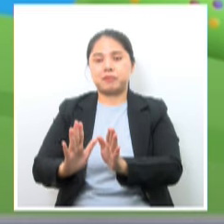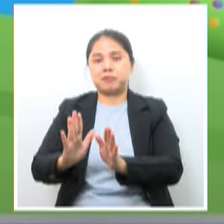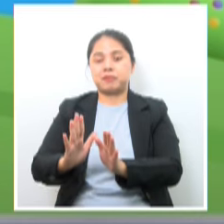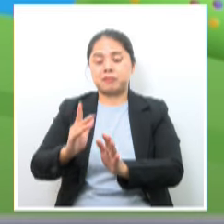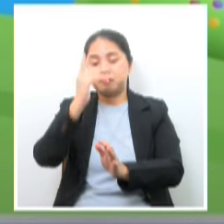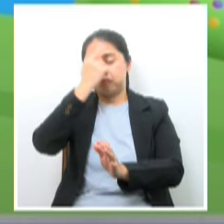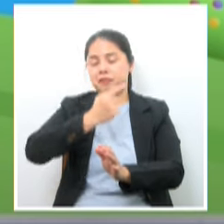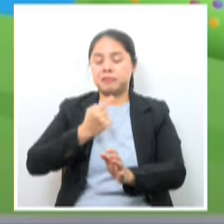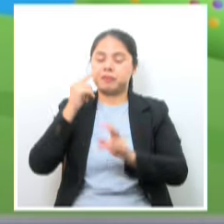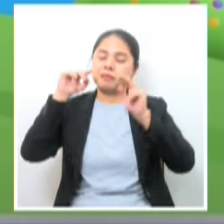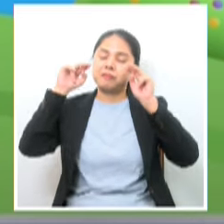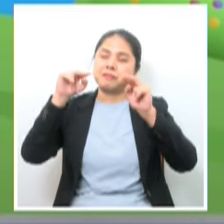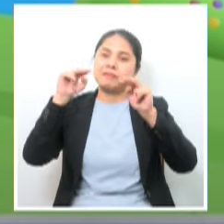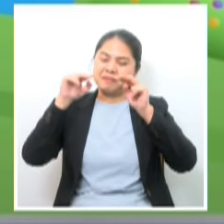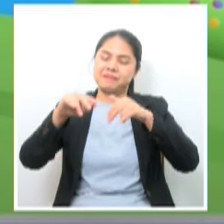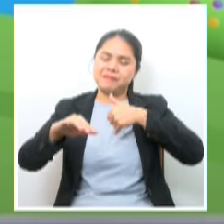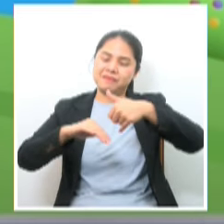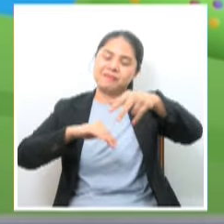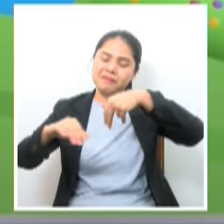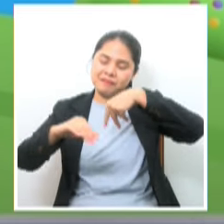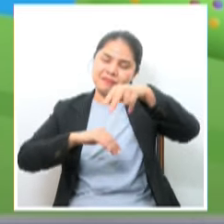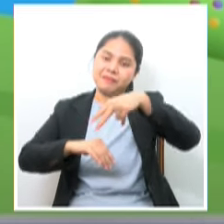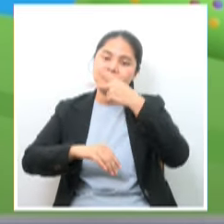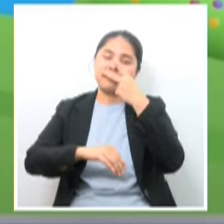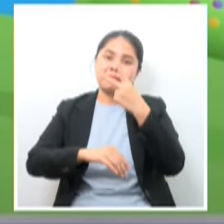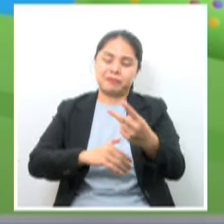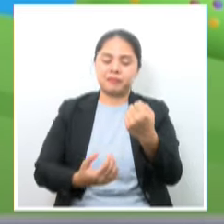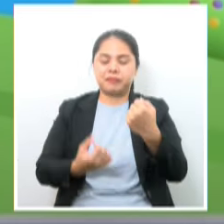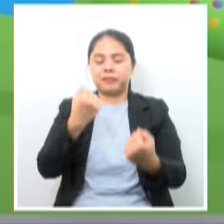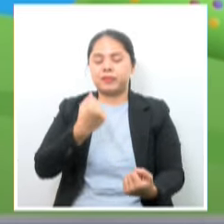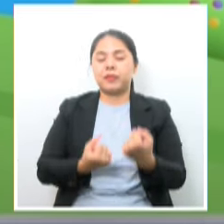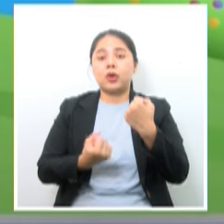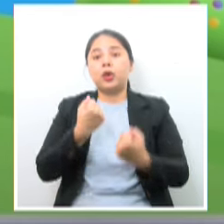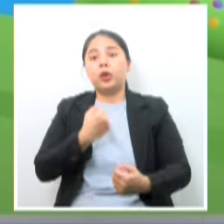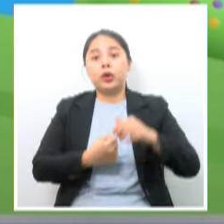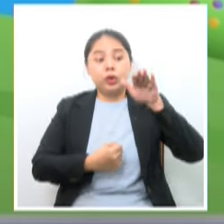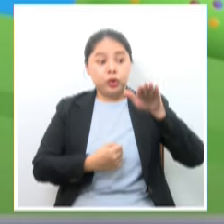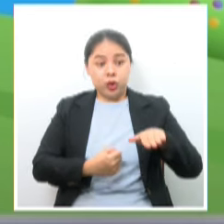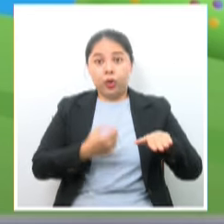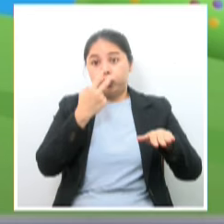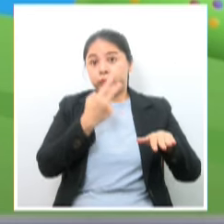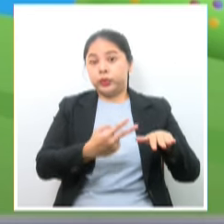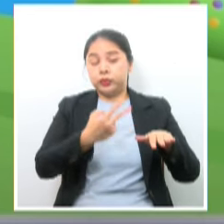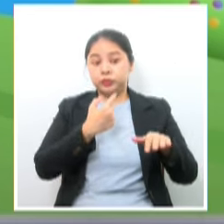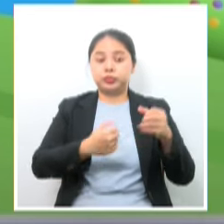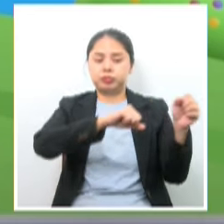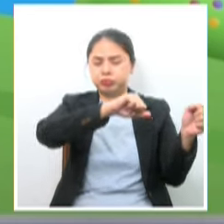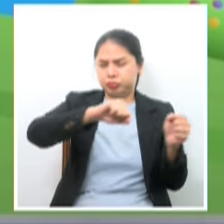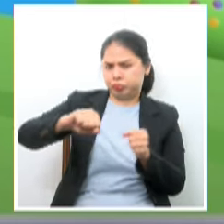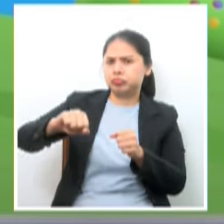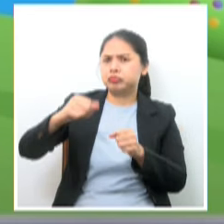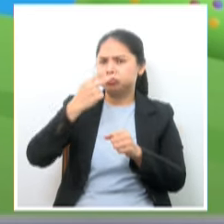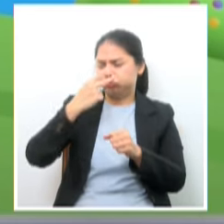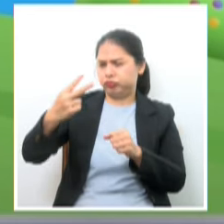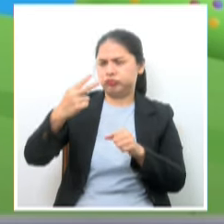ที่เกี่ยวข้องกับดูแลเรื่องการข้ามถนนของลูกๆนักเรียนนะครับเรื่องการจอดรถรวมทั้งรถตู้ที่รับส่งนักเรียนนะครับก็ต้องประส